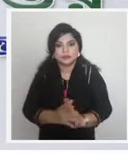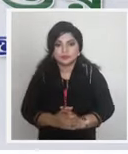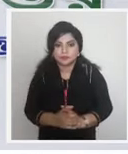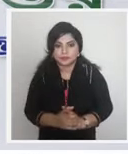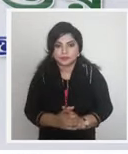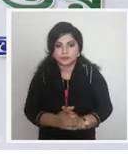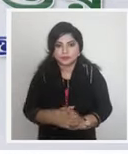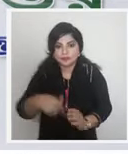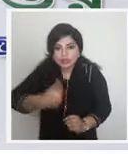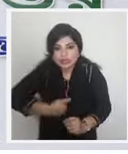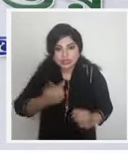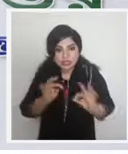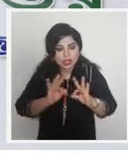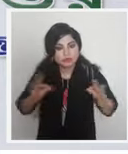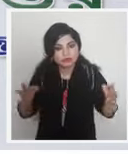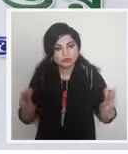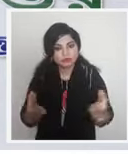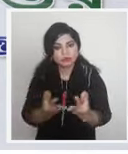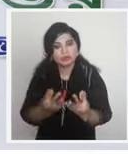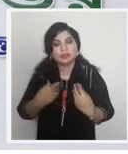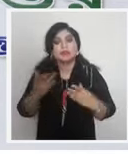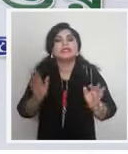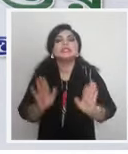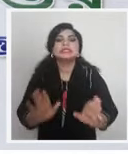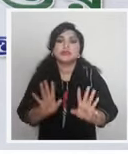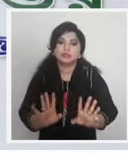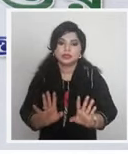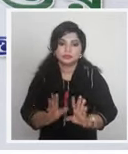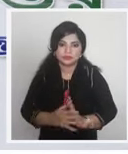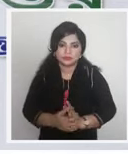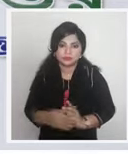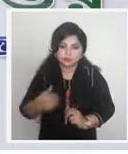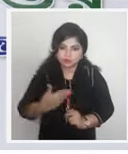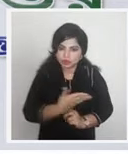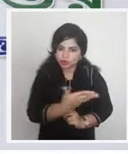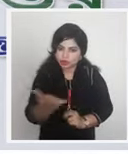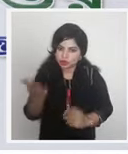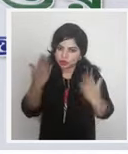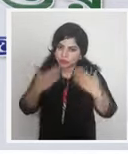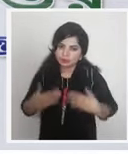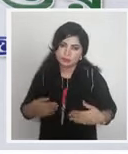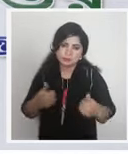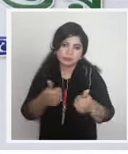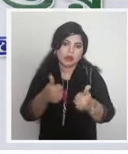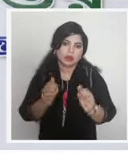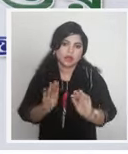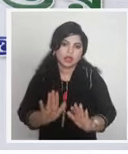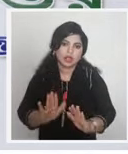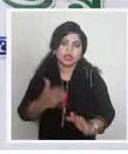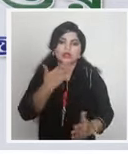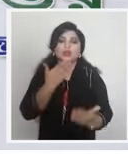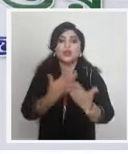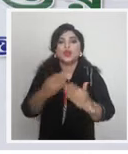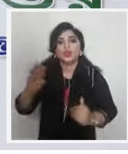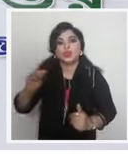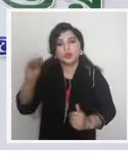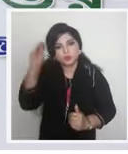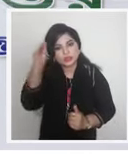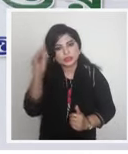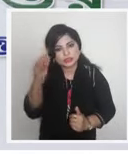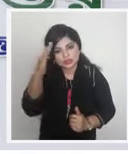সামাজিক দূরত্ব বজায় রাখুন, নিজেকে সুরক্ষিত রাখুন, আপনার পরিবারের সকল সদস্যকে